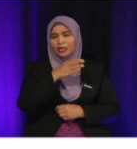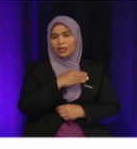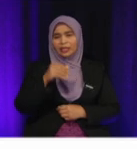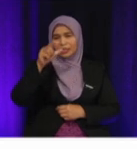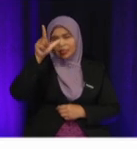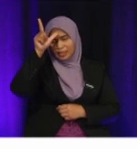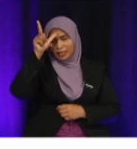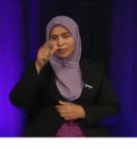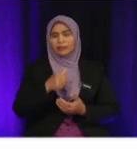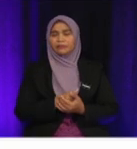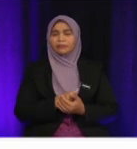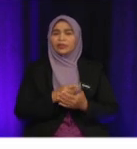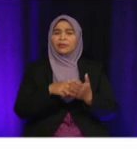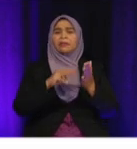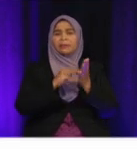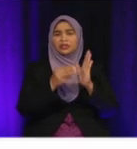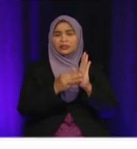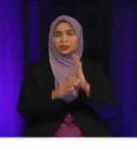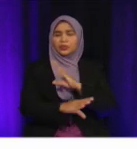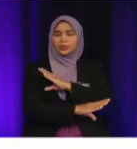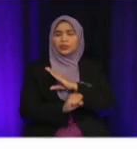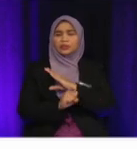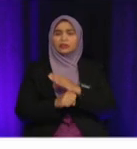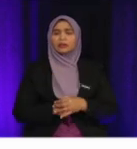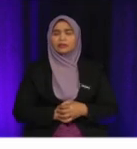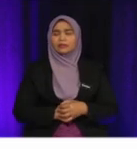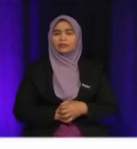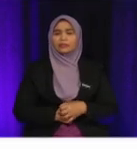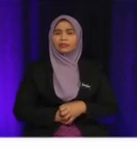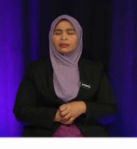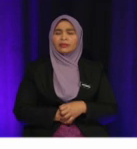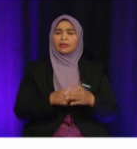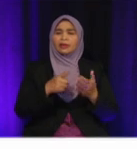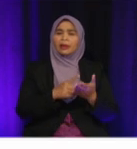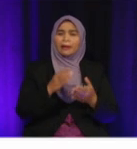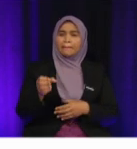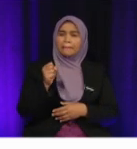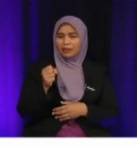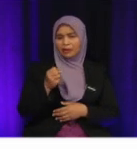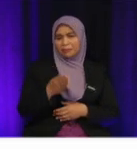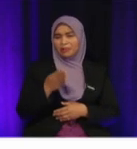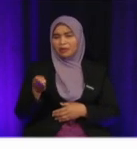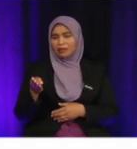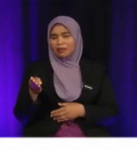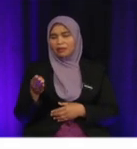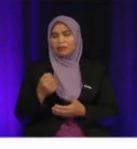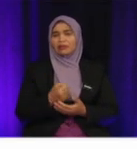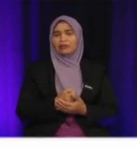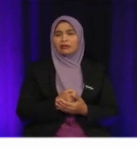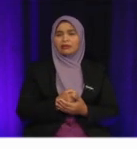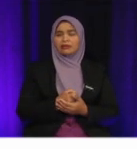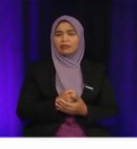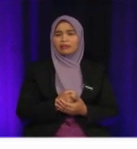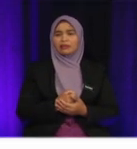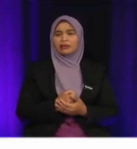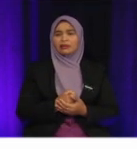Jadi kita tengok juga apa maksud mencuri ni Ustaz. Okey Ustaz, saya ambil sejak barang dia, saya pergi hantar nak bawa ambil barang cikgu, hantar ke bilik guru, curi